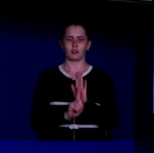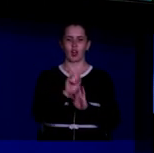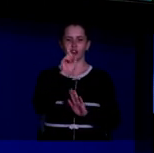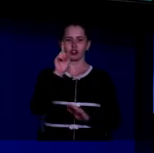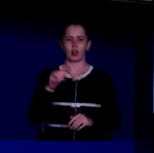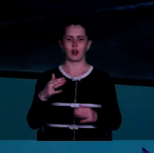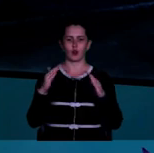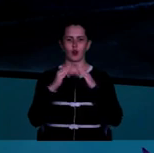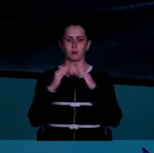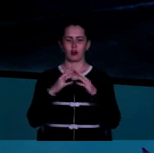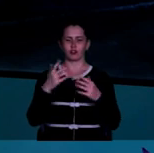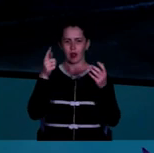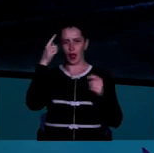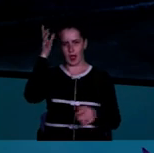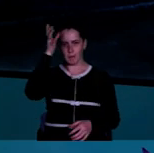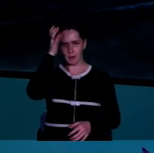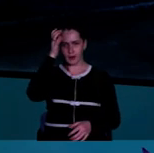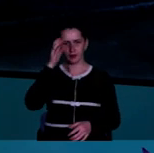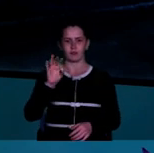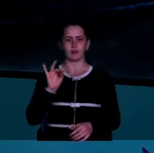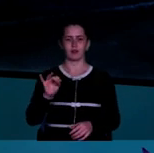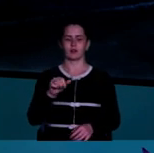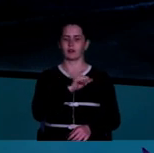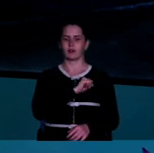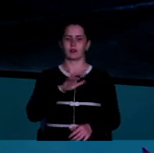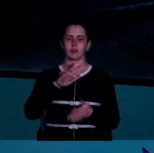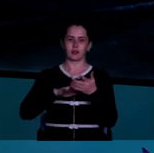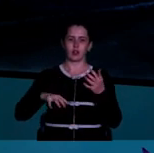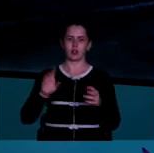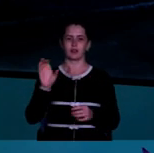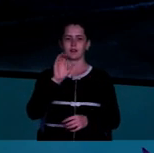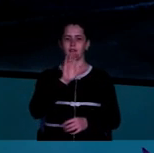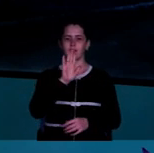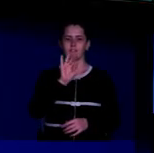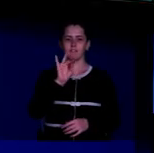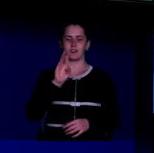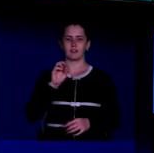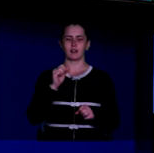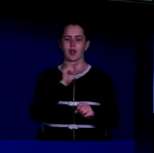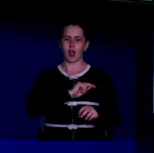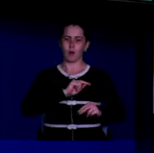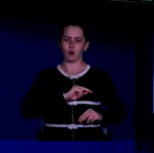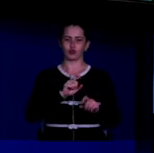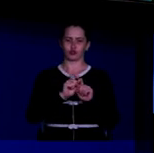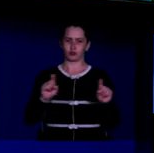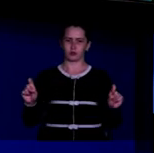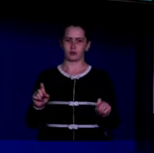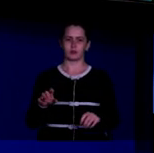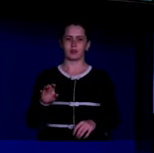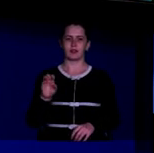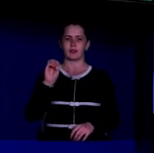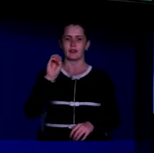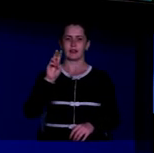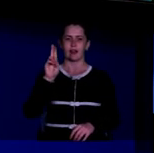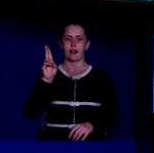домашнее образование, затем учился в Весимской школе для детей рабочих, позднее учился в